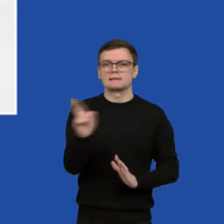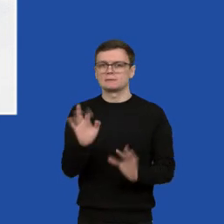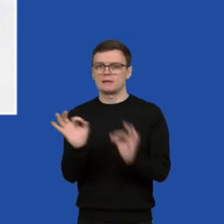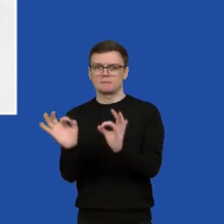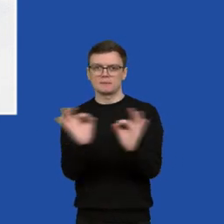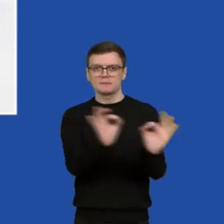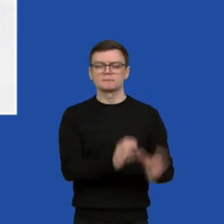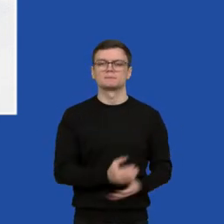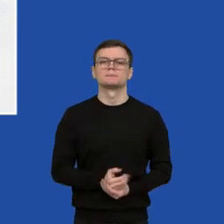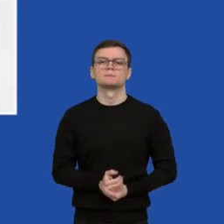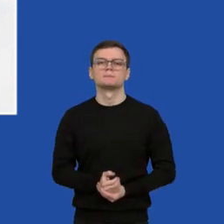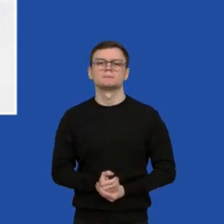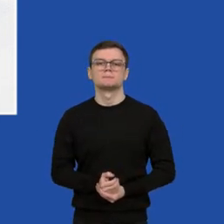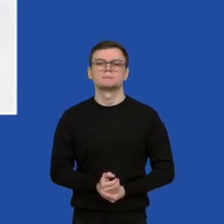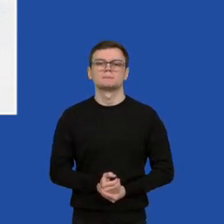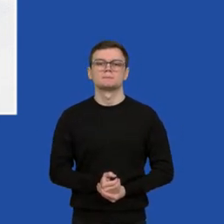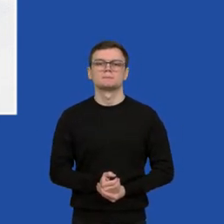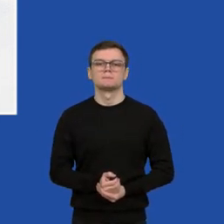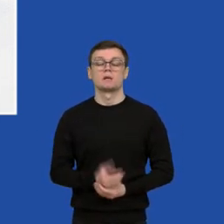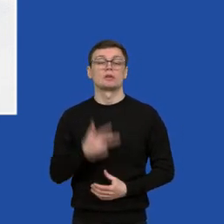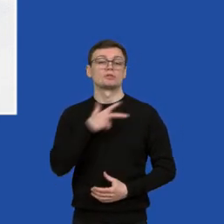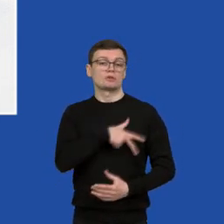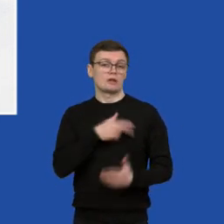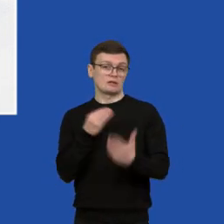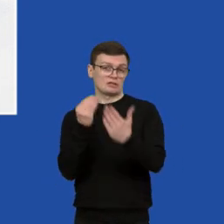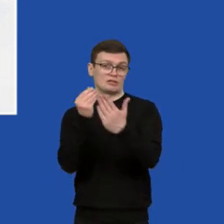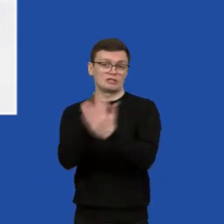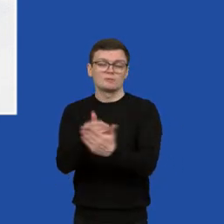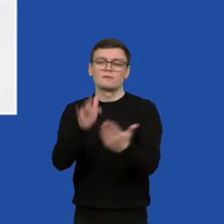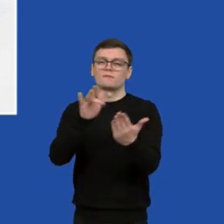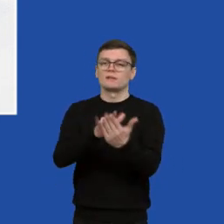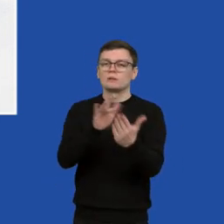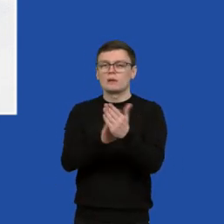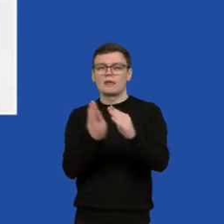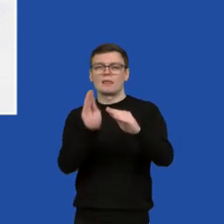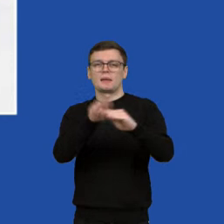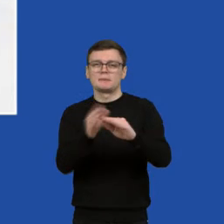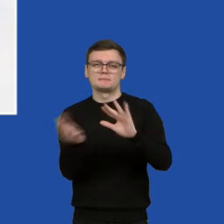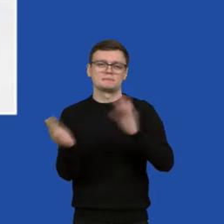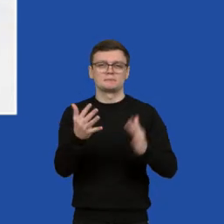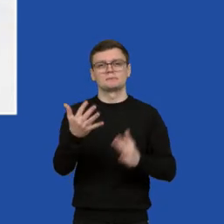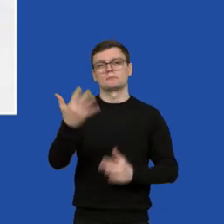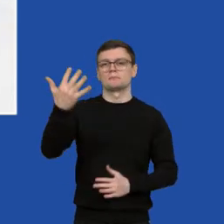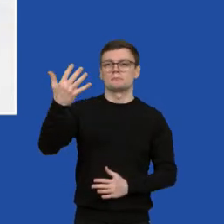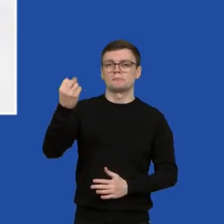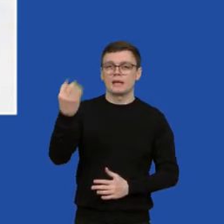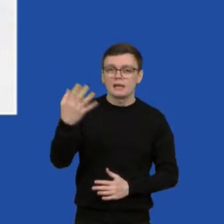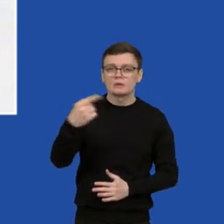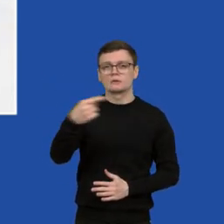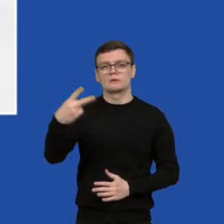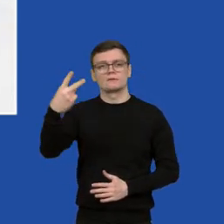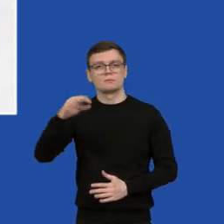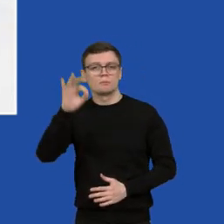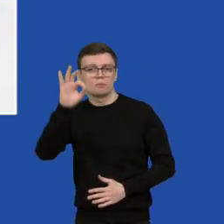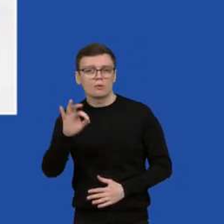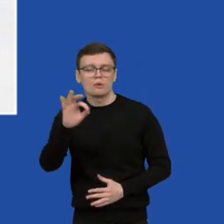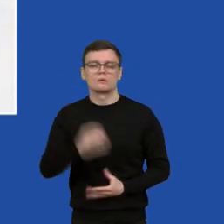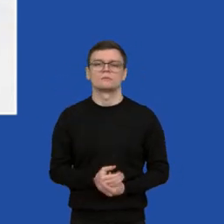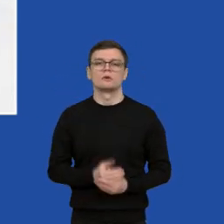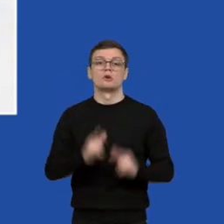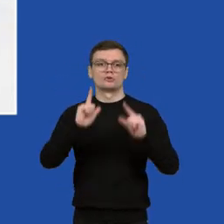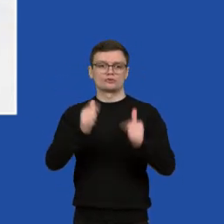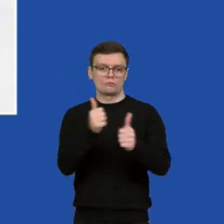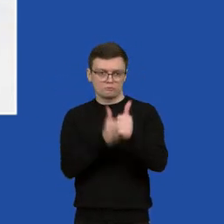rezultatą. Socialinių išmokų dydžiai vidutiniškai didėja apie 15-20% ir tai lenkia